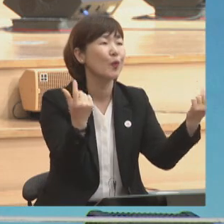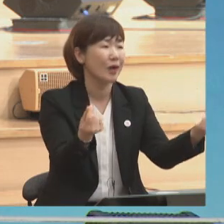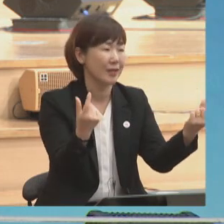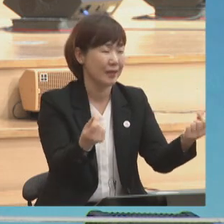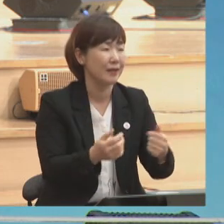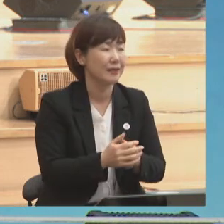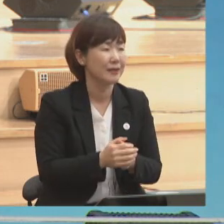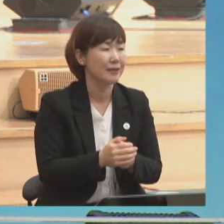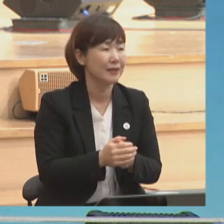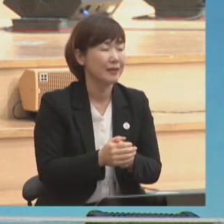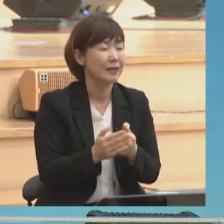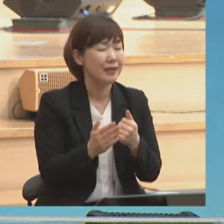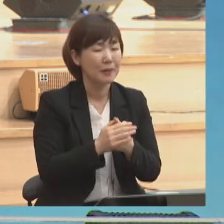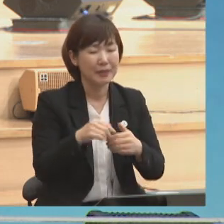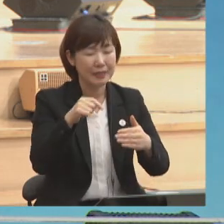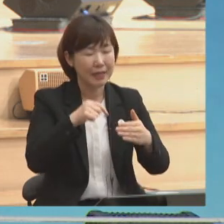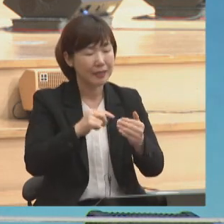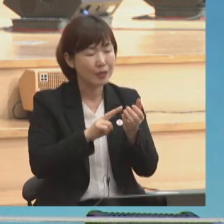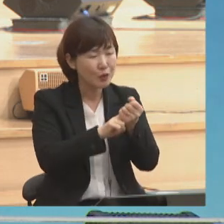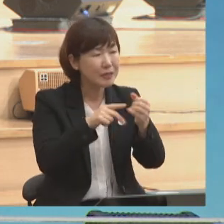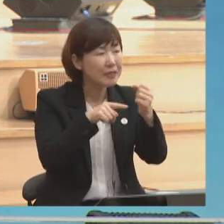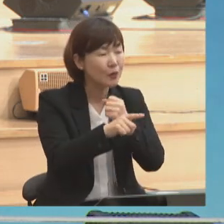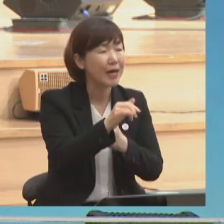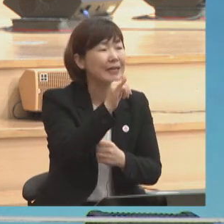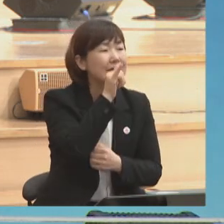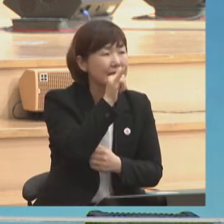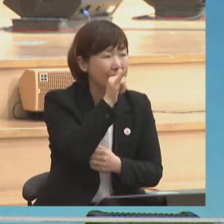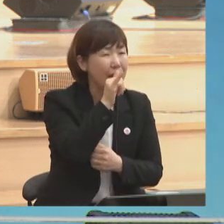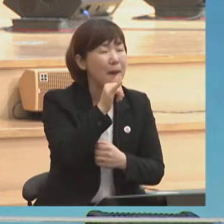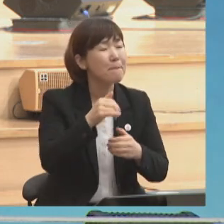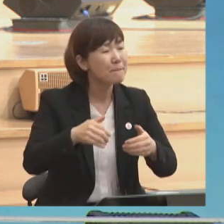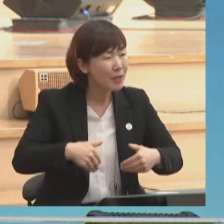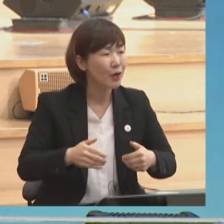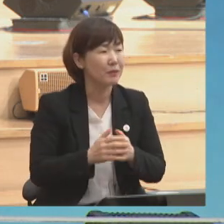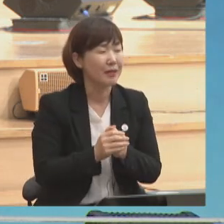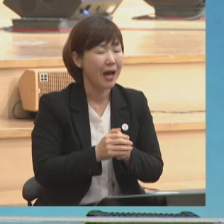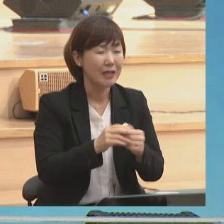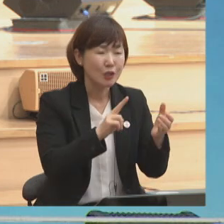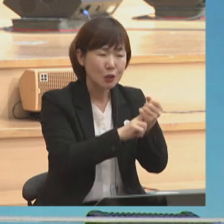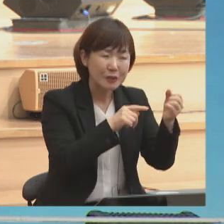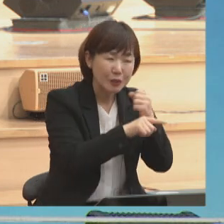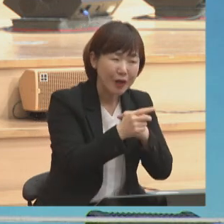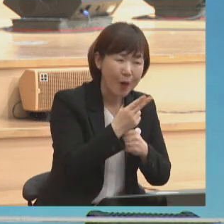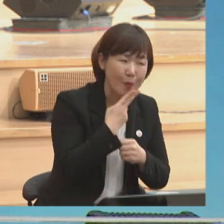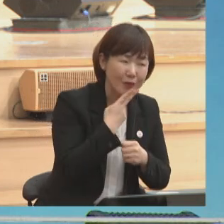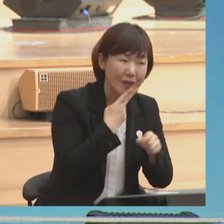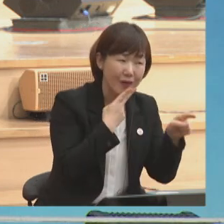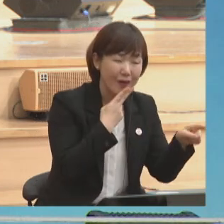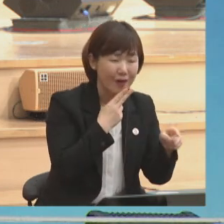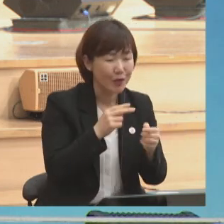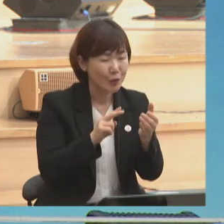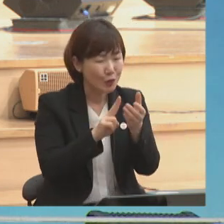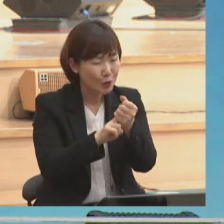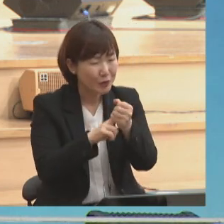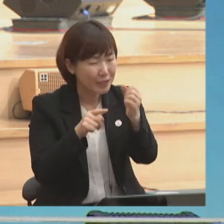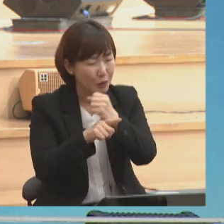그런 의지, 의도. 여러분, 의도가 없는 것이 고사한 것입니까?